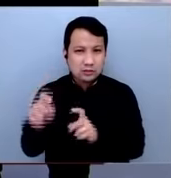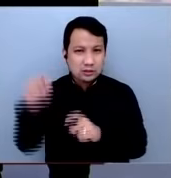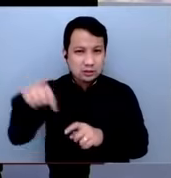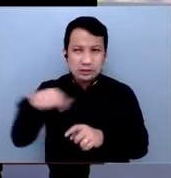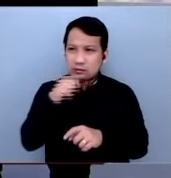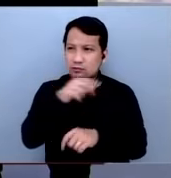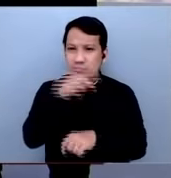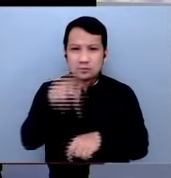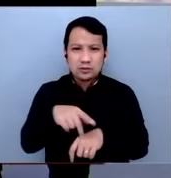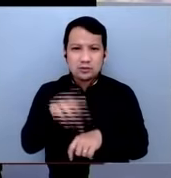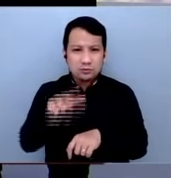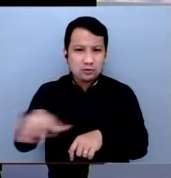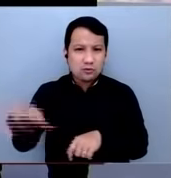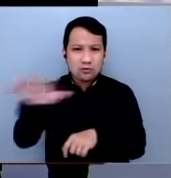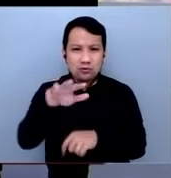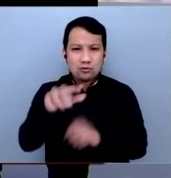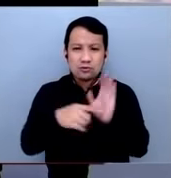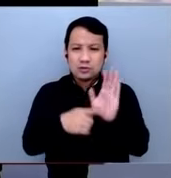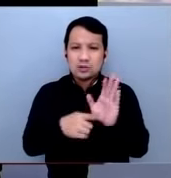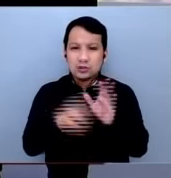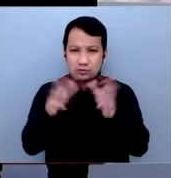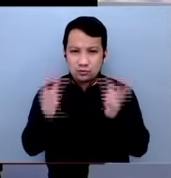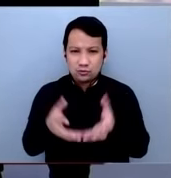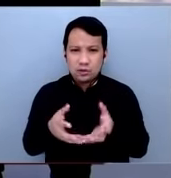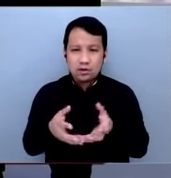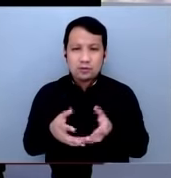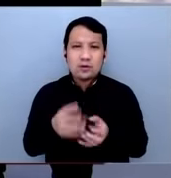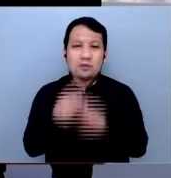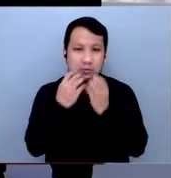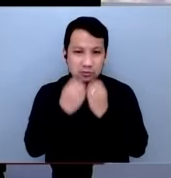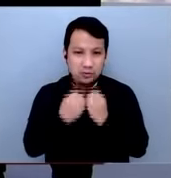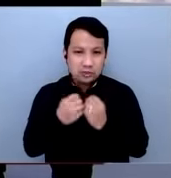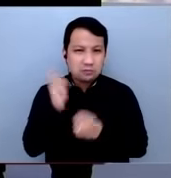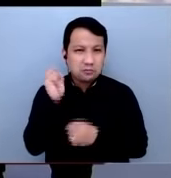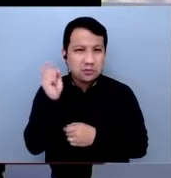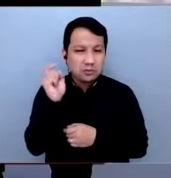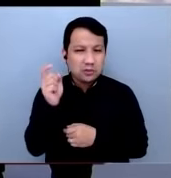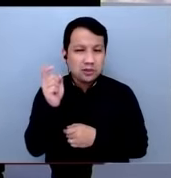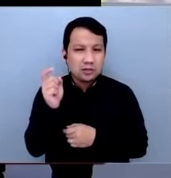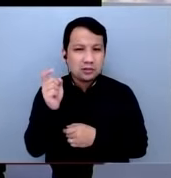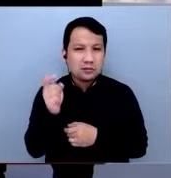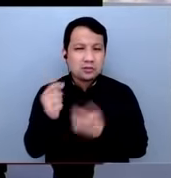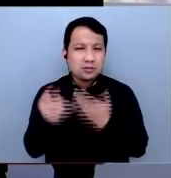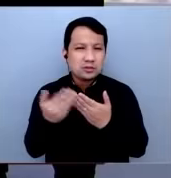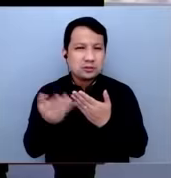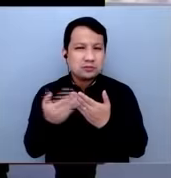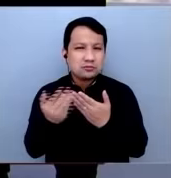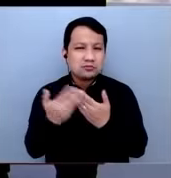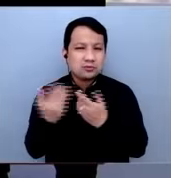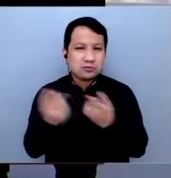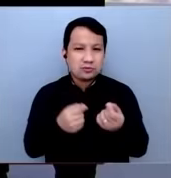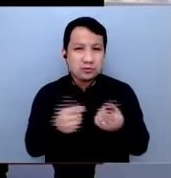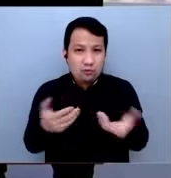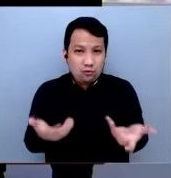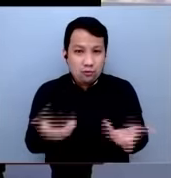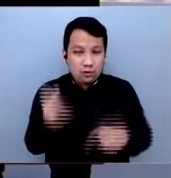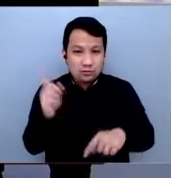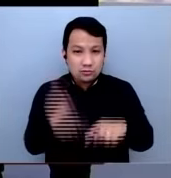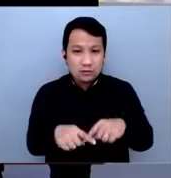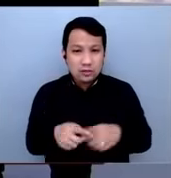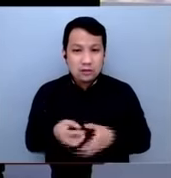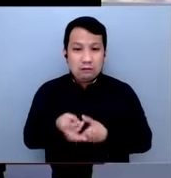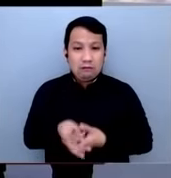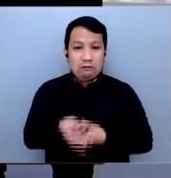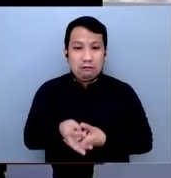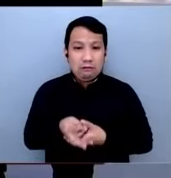kundi po sa buong mundo. Ito rin kasi ang pinakamura, pinakamadali at pinakasimpleng gawin. Walang kailangan gawin kundi jumingle